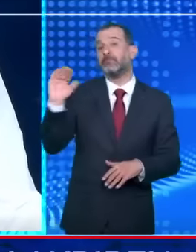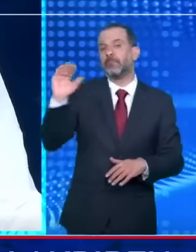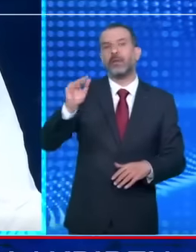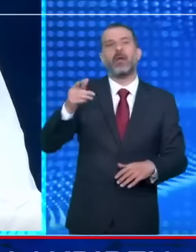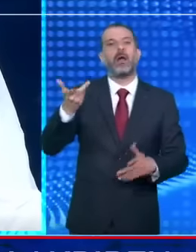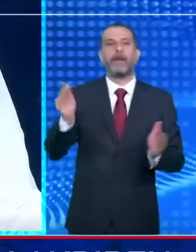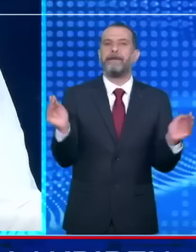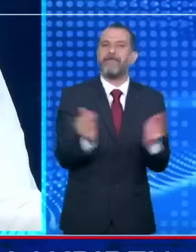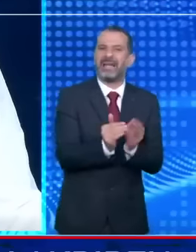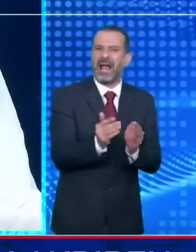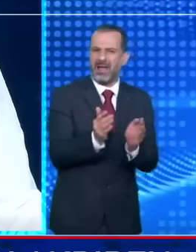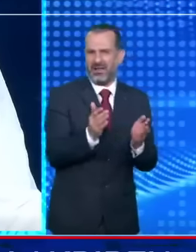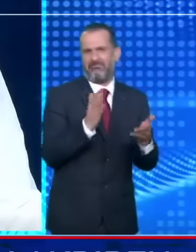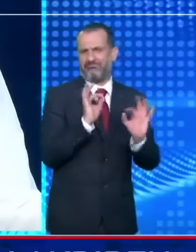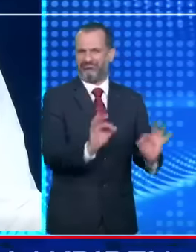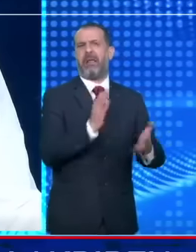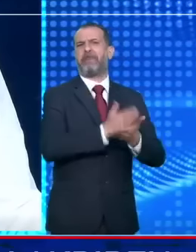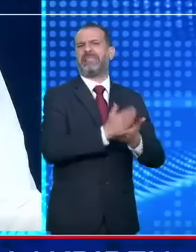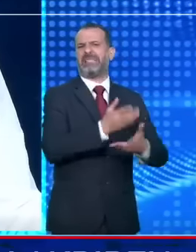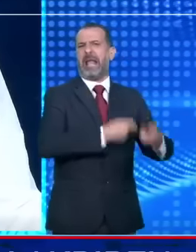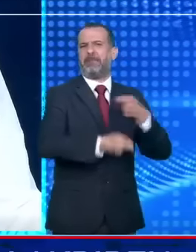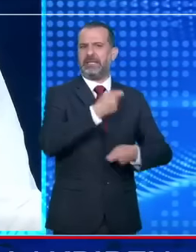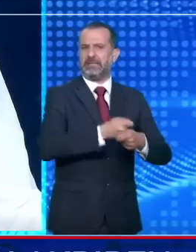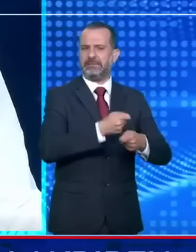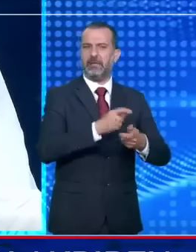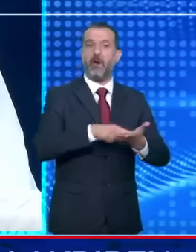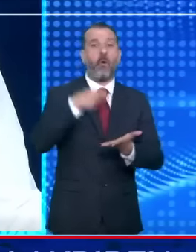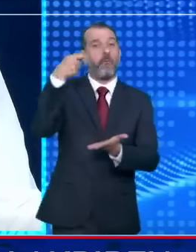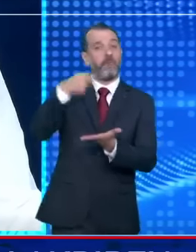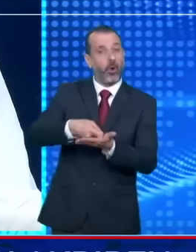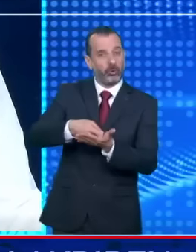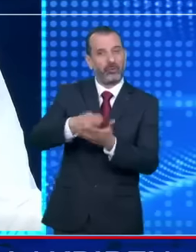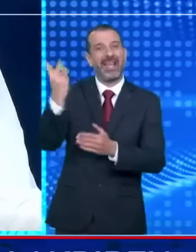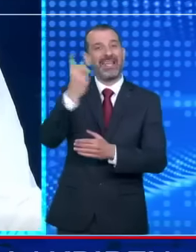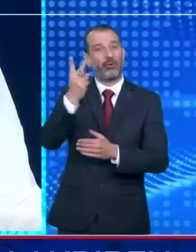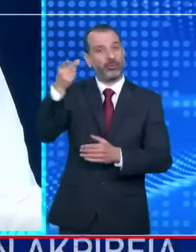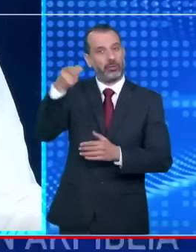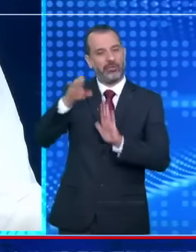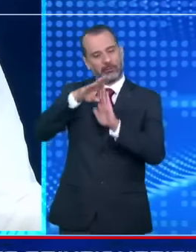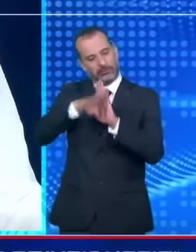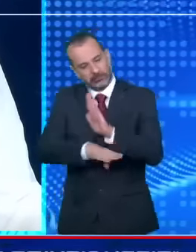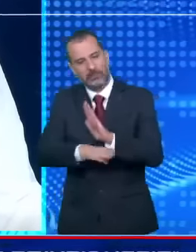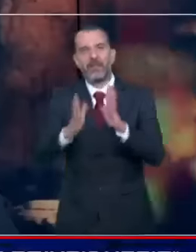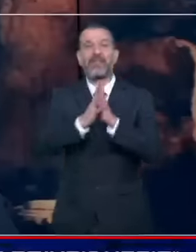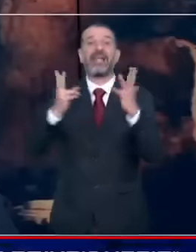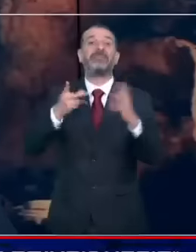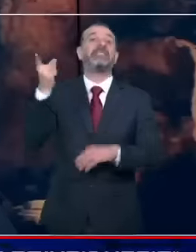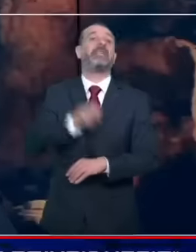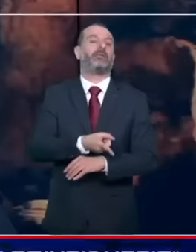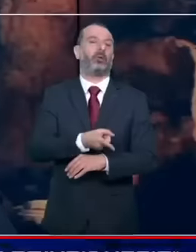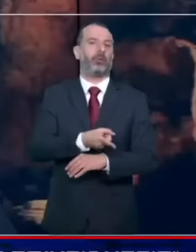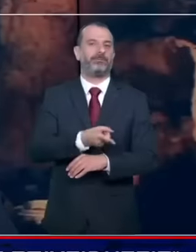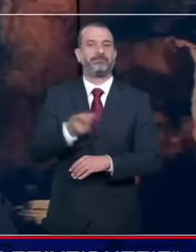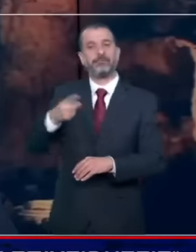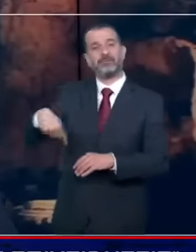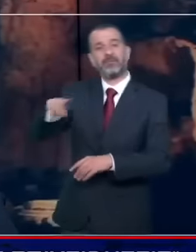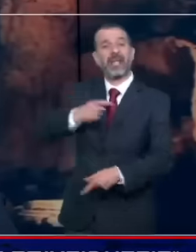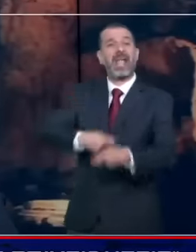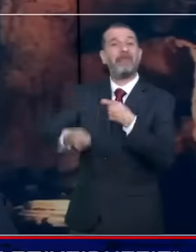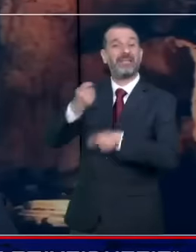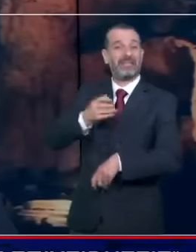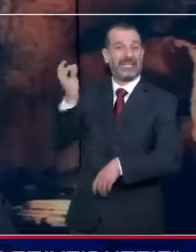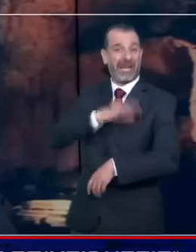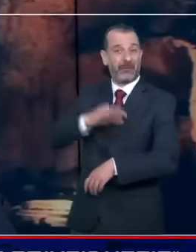για τις μικρομεσαίες επιχειρήσεις πρέπει να πέσει από το 22% στο 17%. Και για όσες επιχειρήσεις έχουν κέρδη πάνω